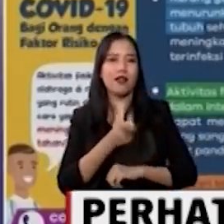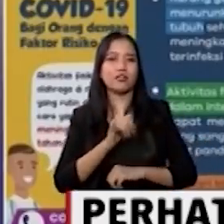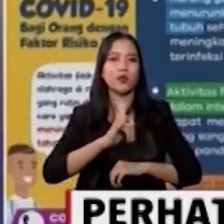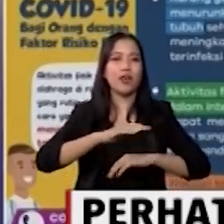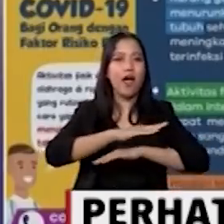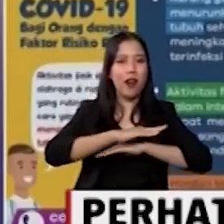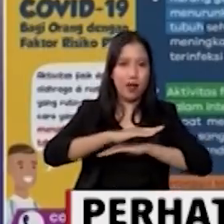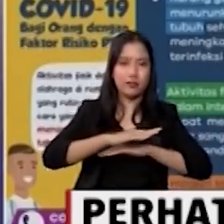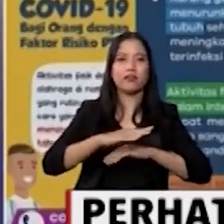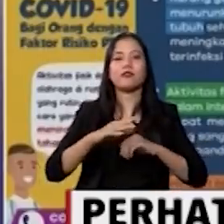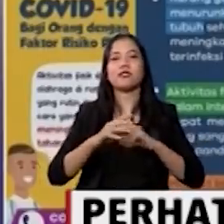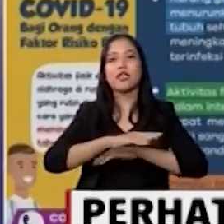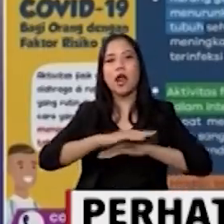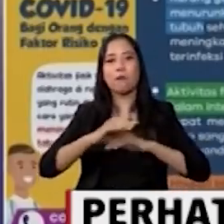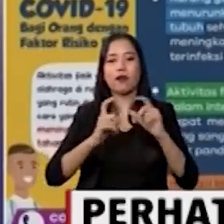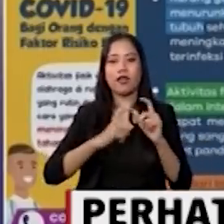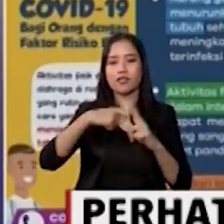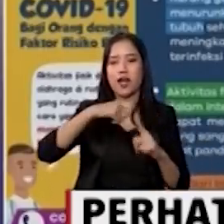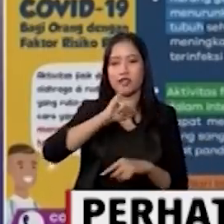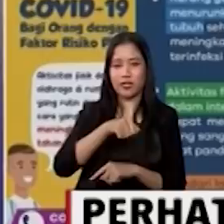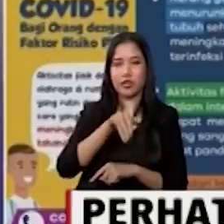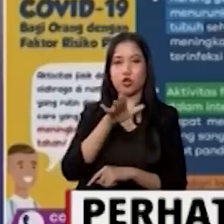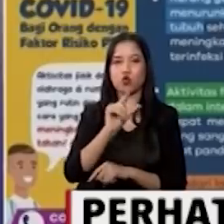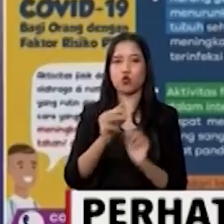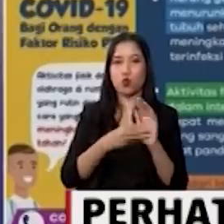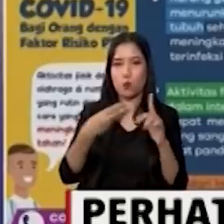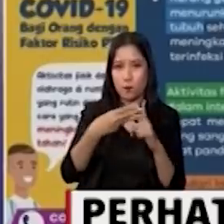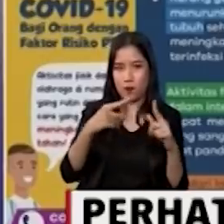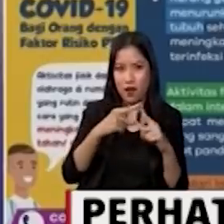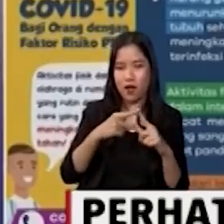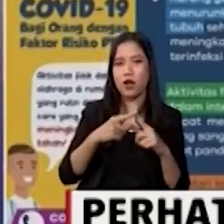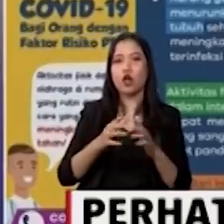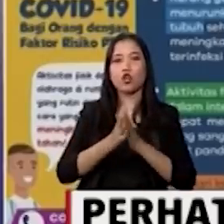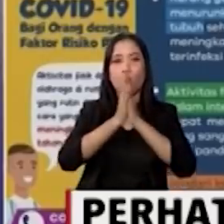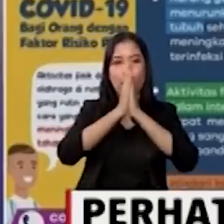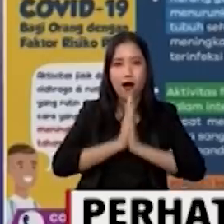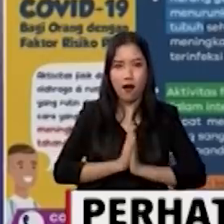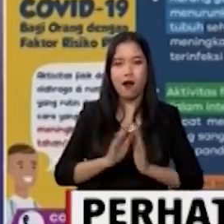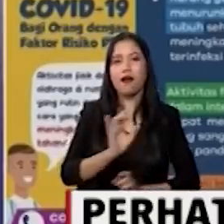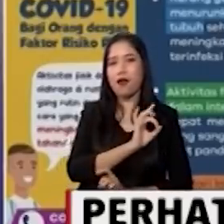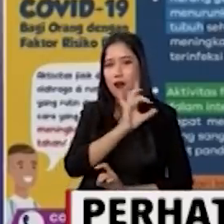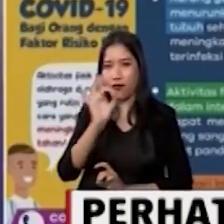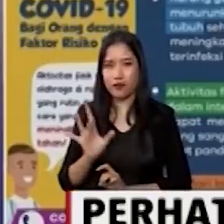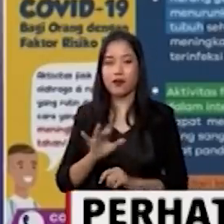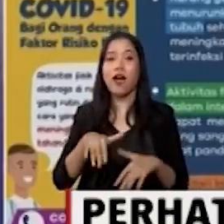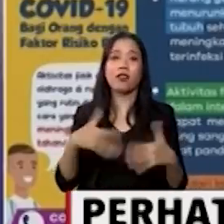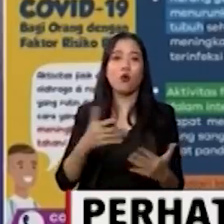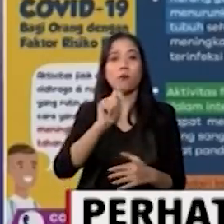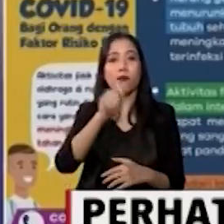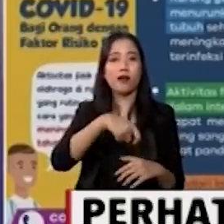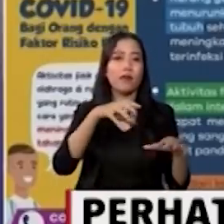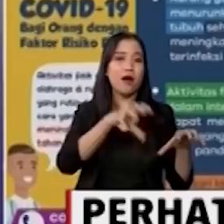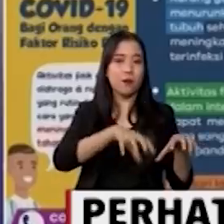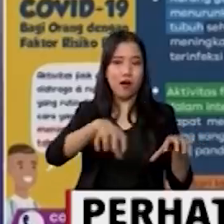alat seperti senam SKJ, Zumba, yoga, dan lain-lain. Atau menggunakan barang-barang yang bisa